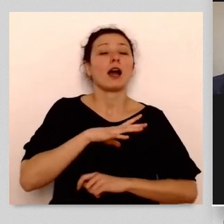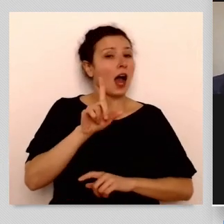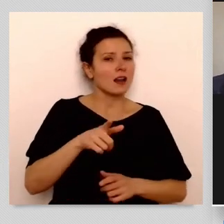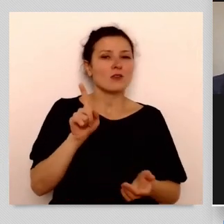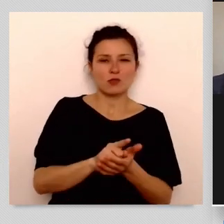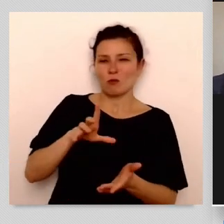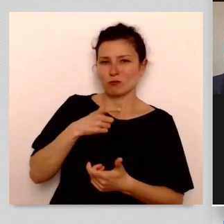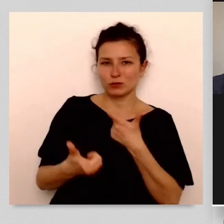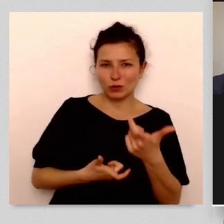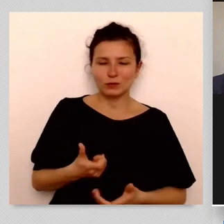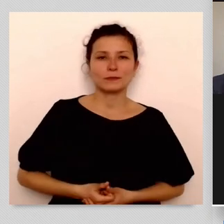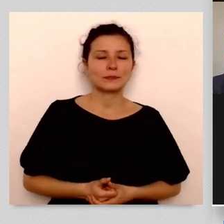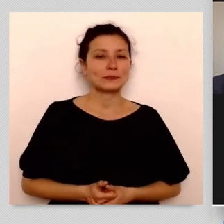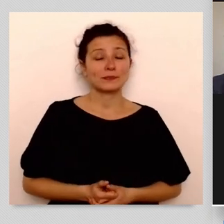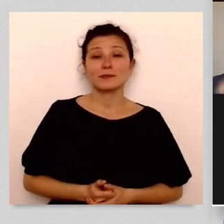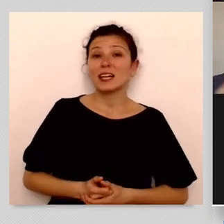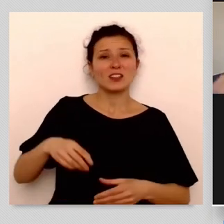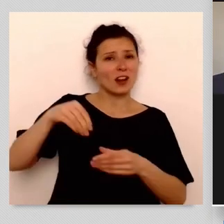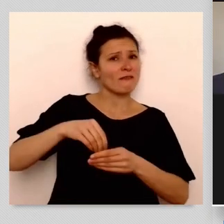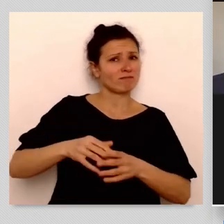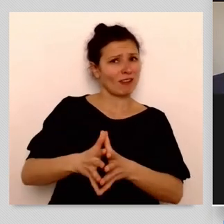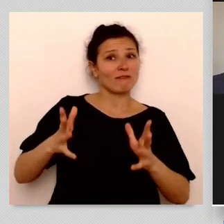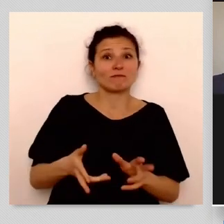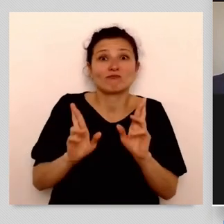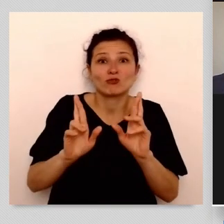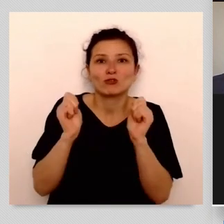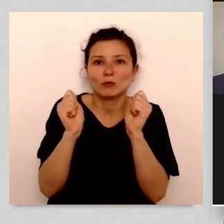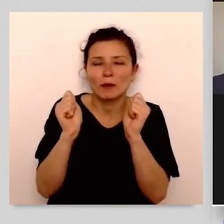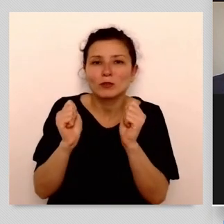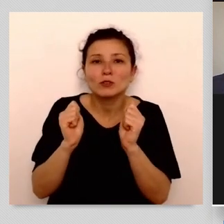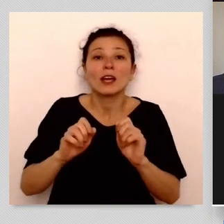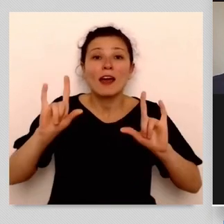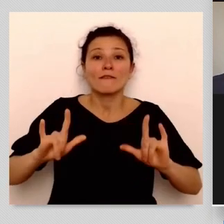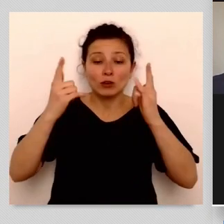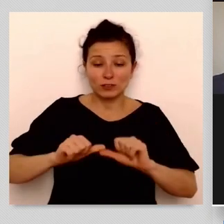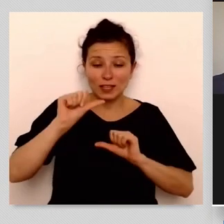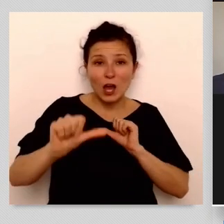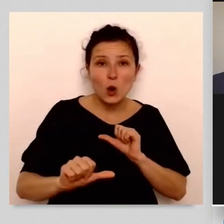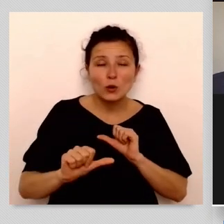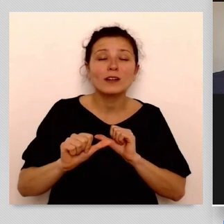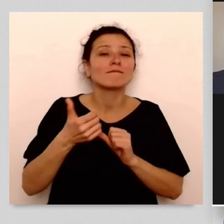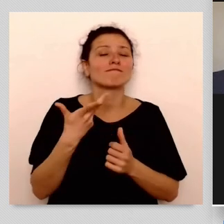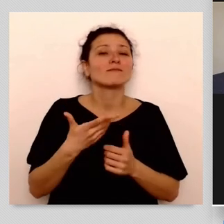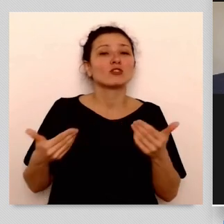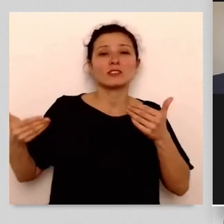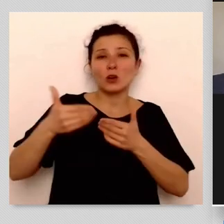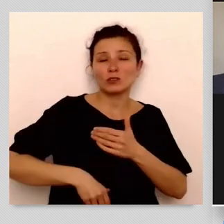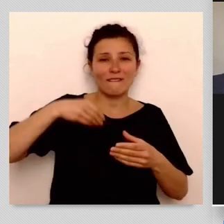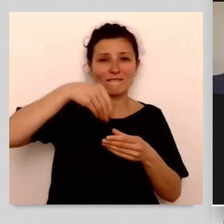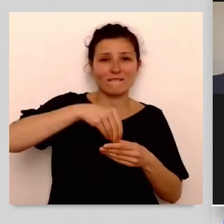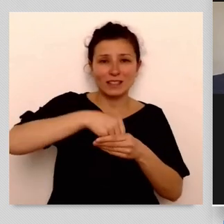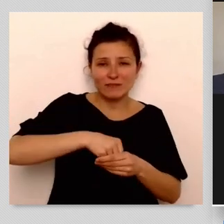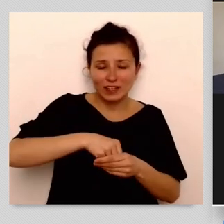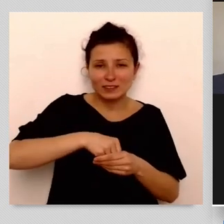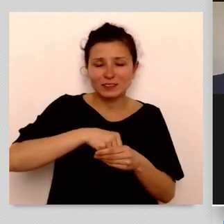przeprowadzić. I z dużych inwestycji, no trzymamy wszyscy kciuki za wiosnę przyszłego roku, za dokończenie inwestycji w Baltic Pipe,